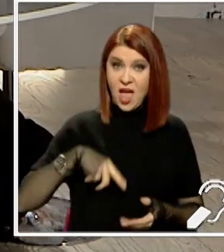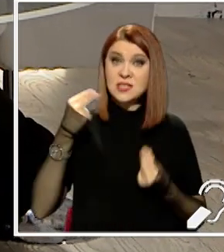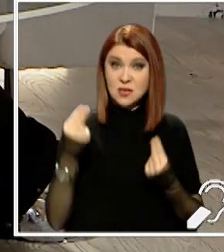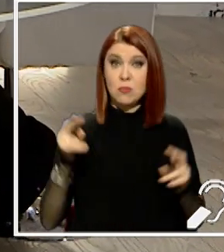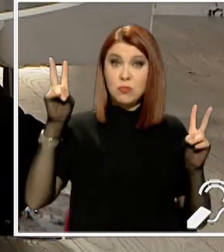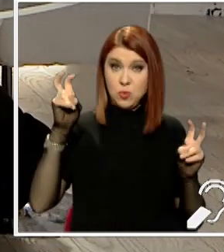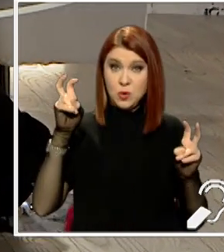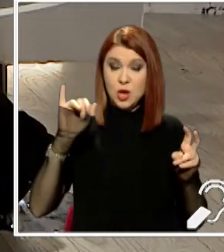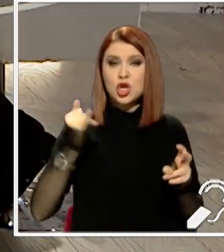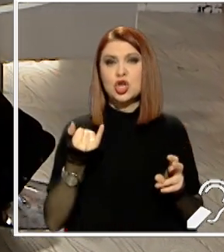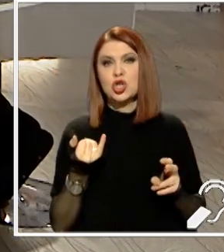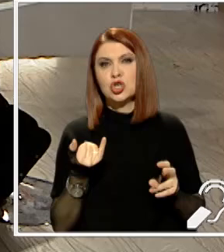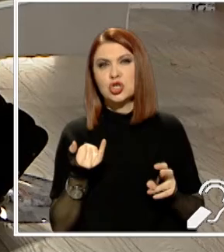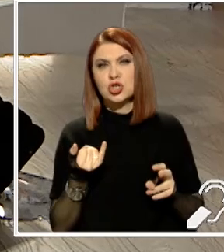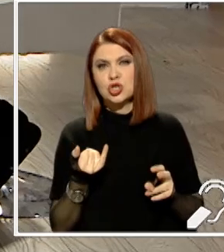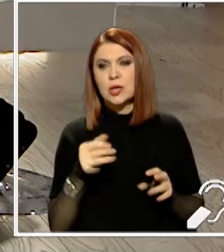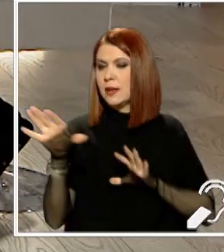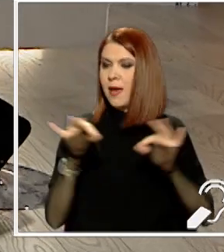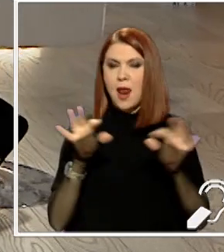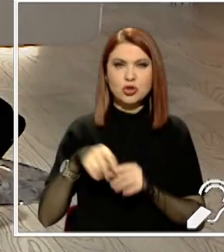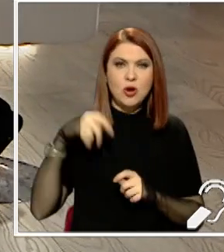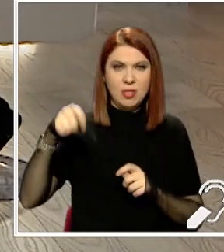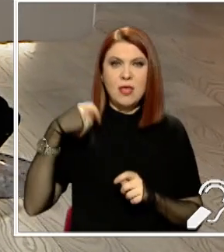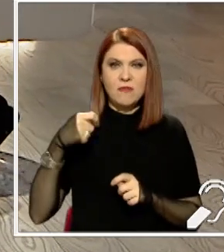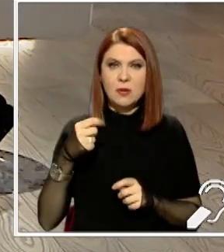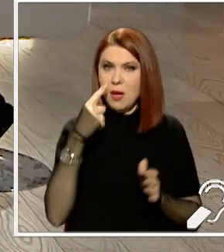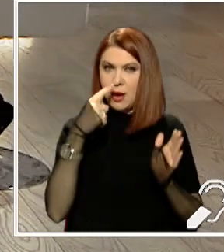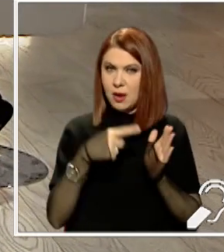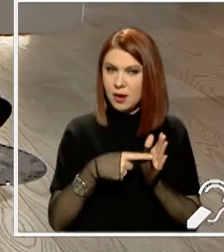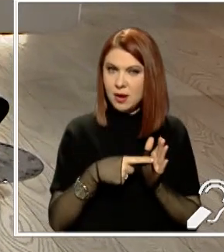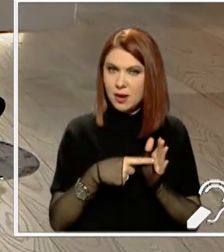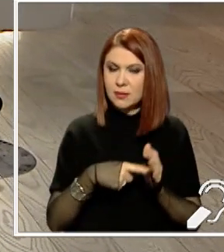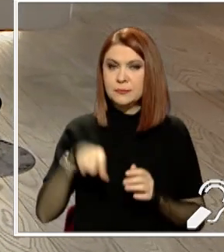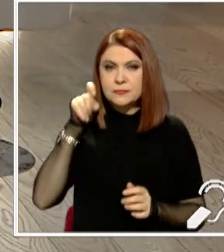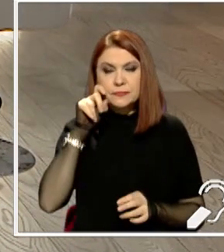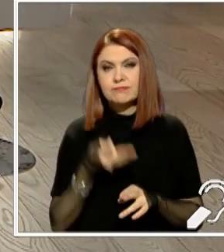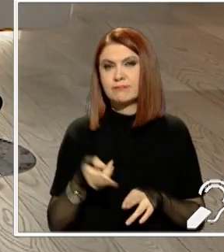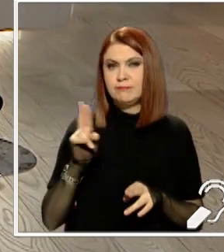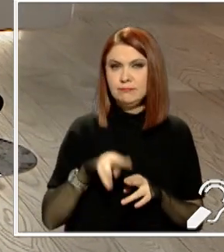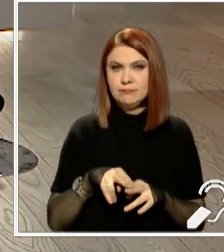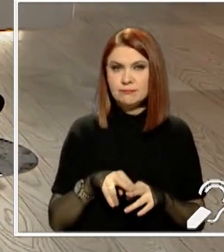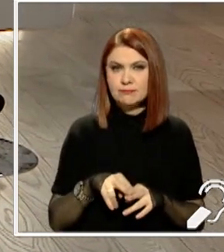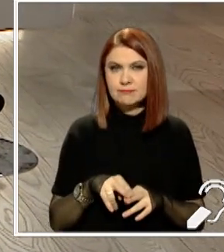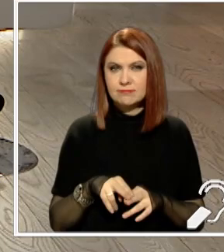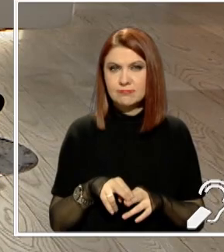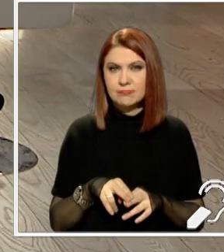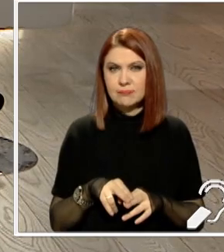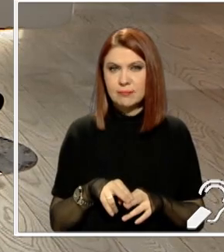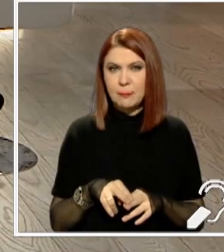și din selecția de filme, ilustrează, cred, mai degrabă